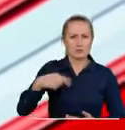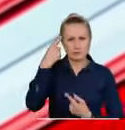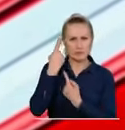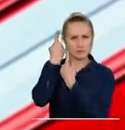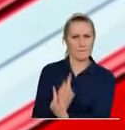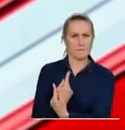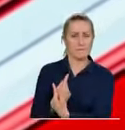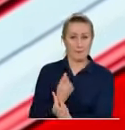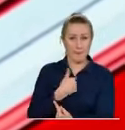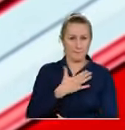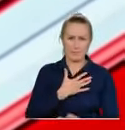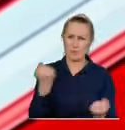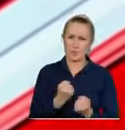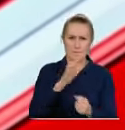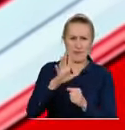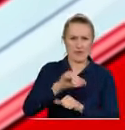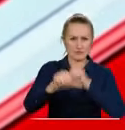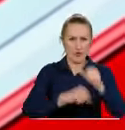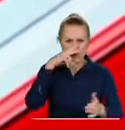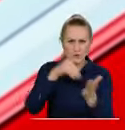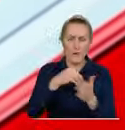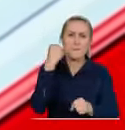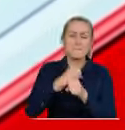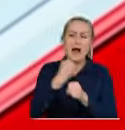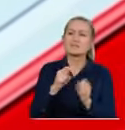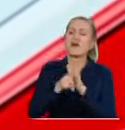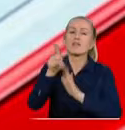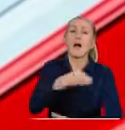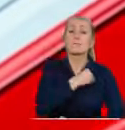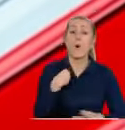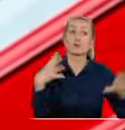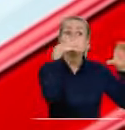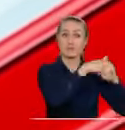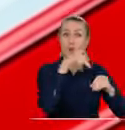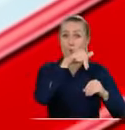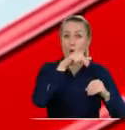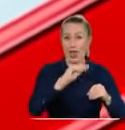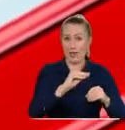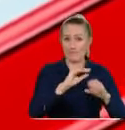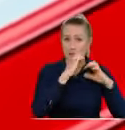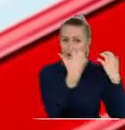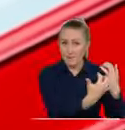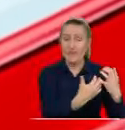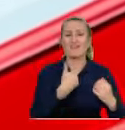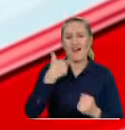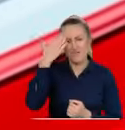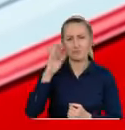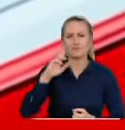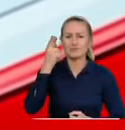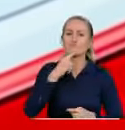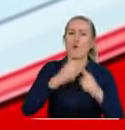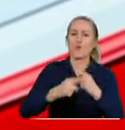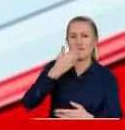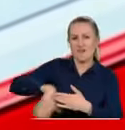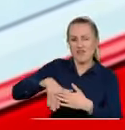Mam 15-letnie doświadczenie w pracy na rzecz Polski w Parlamencie Europejskim. Doskonale orientuję się w polityce wewnętrznej